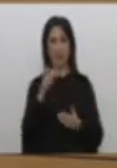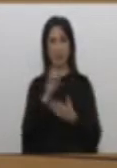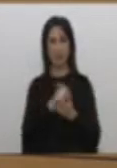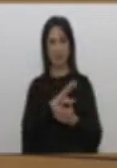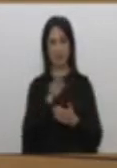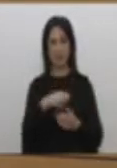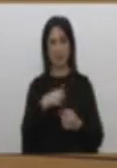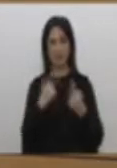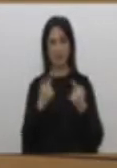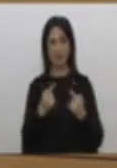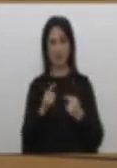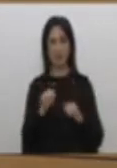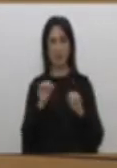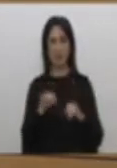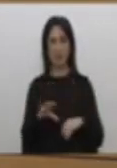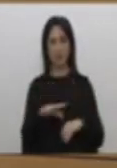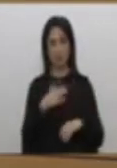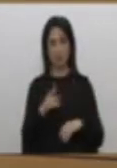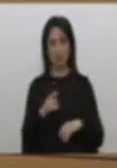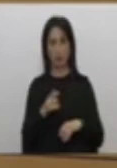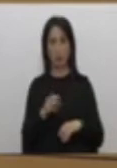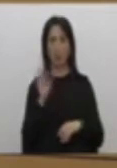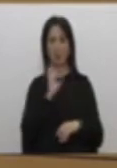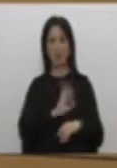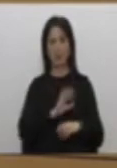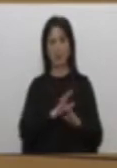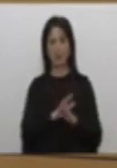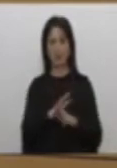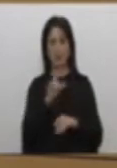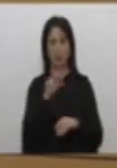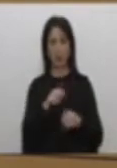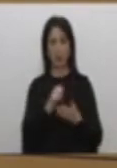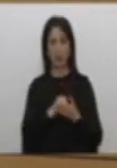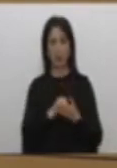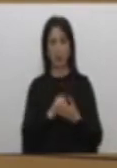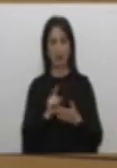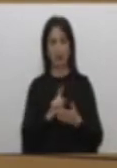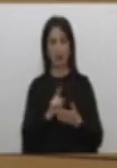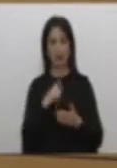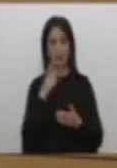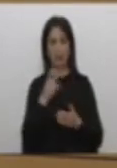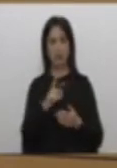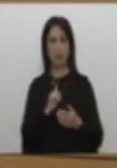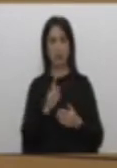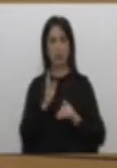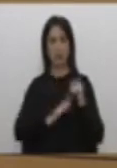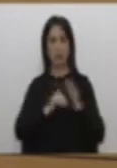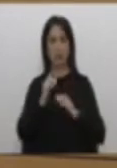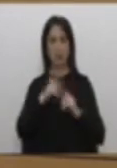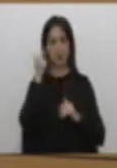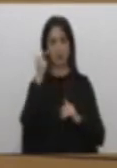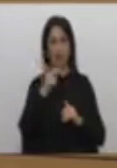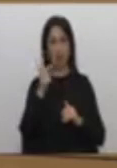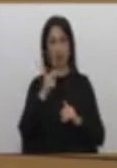ყველაზე მნიშვნელოვანია, რაც შეიძლება გქონდეს. Ვიყენებთ კი სრულად ადამიანურ რესურს. Არა რა თქმა უნდა, რადგან პროფესიული განათლება